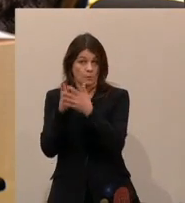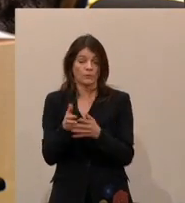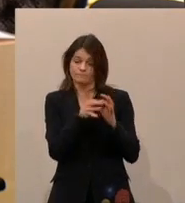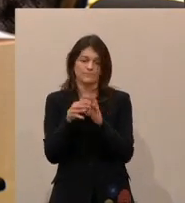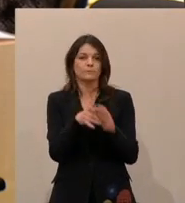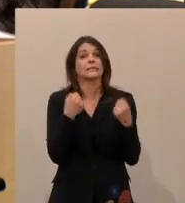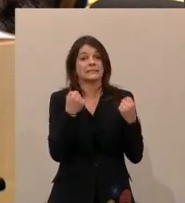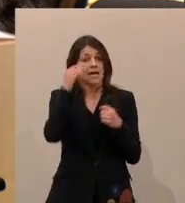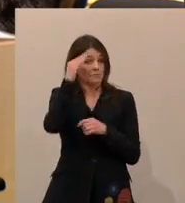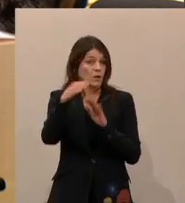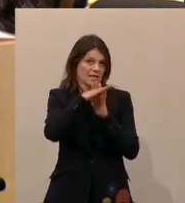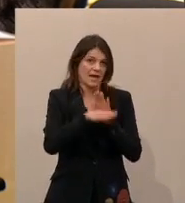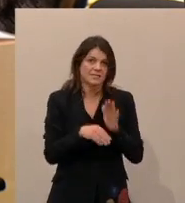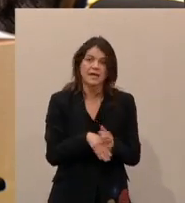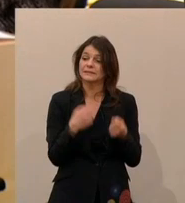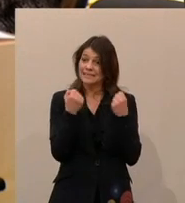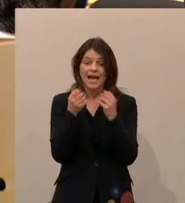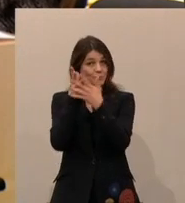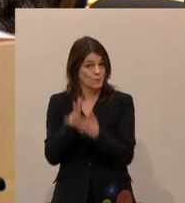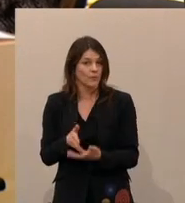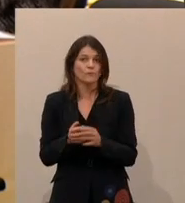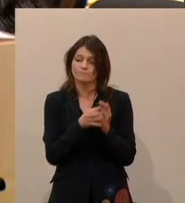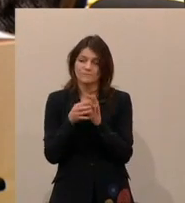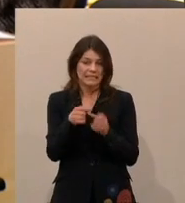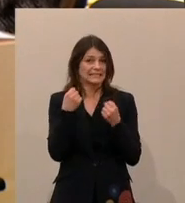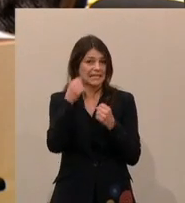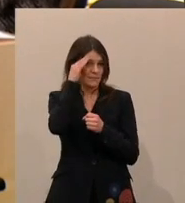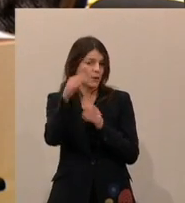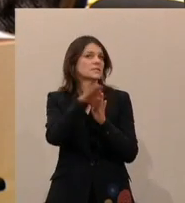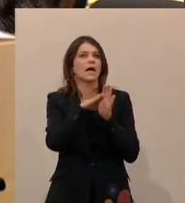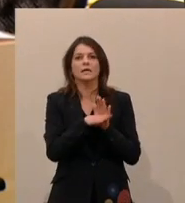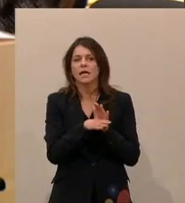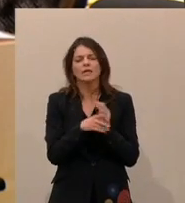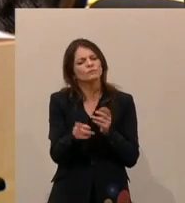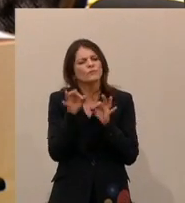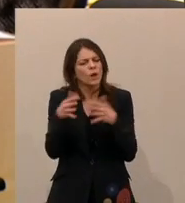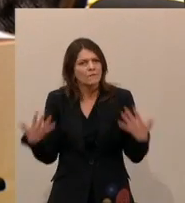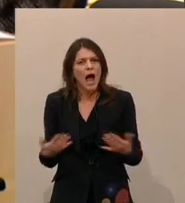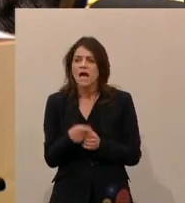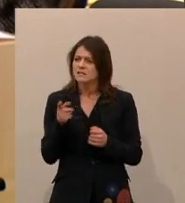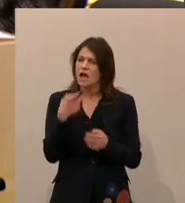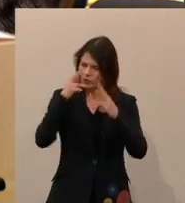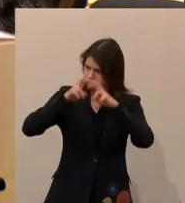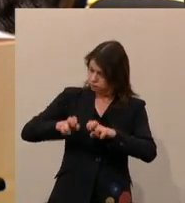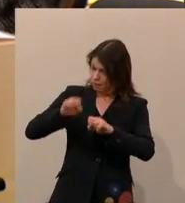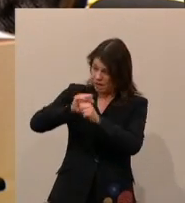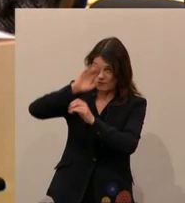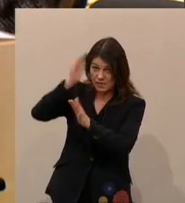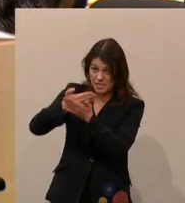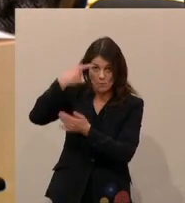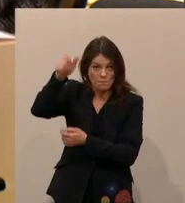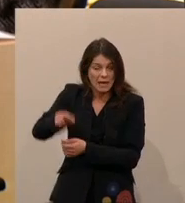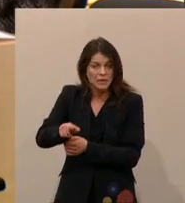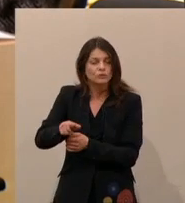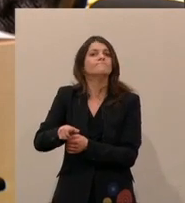dem Sicherheitspolizeigesetz. Sicherheitsüberprüfungen nach dem Sicherheitspolizeigesetz dienen der Abklärung der Vertrauenswürdigkeit eines Menschen